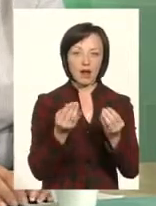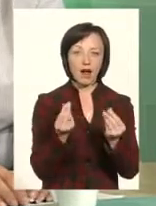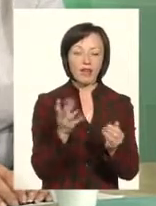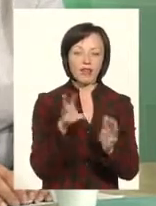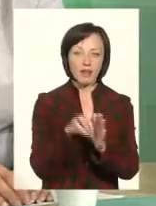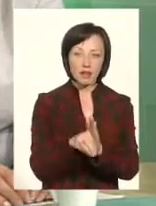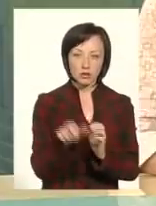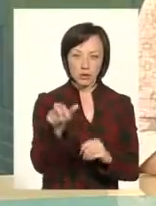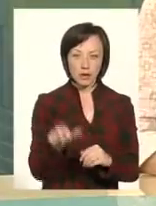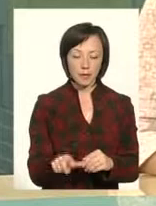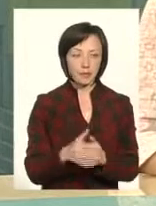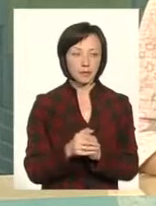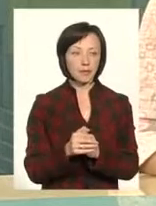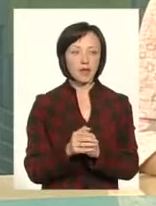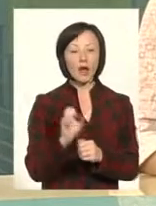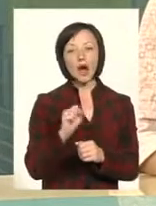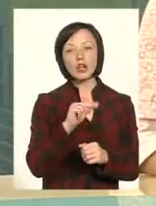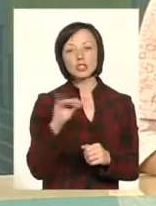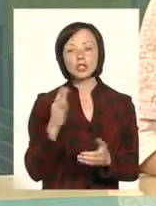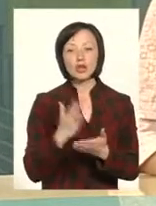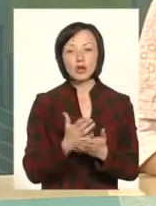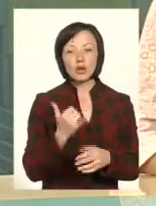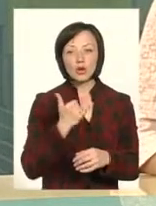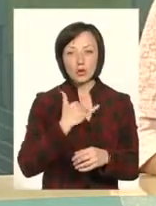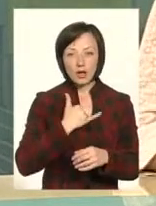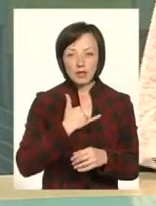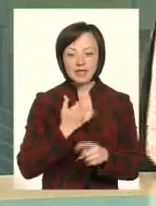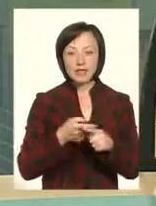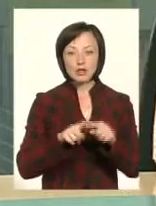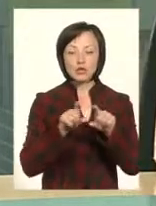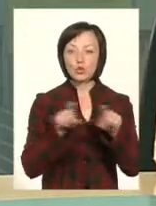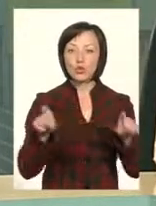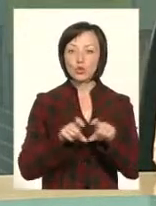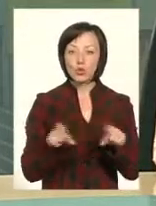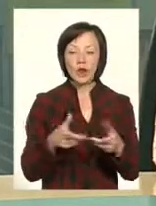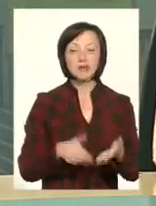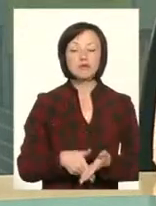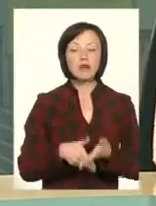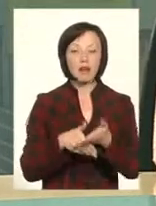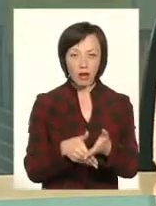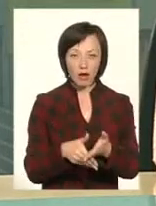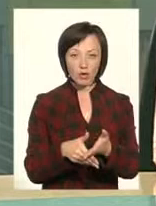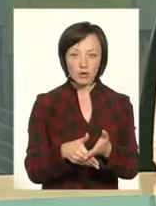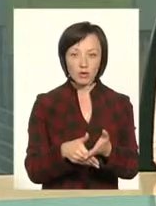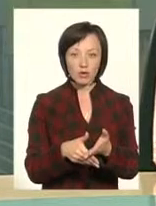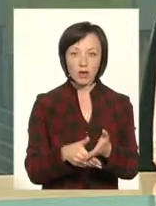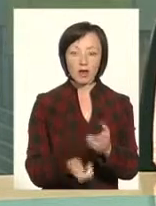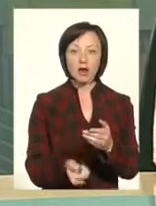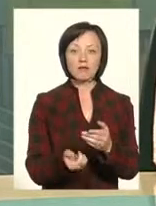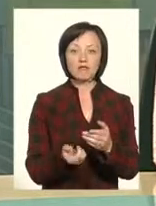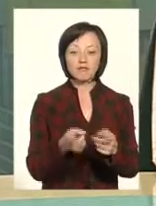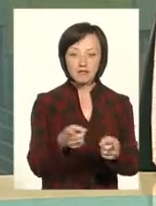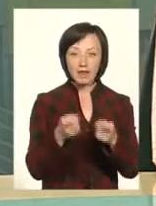інвестора. Пані Ларисо, а чи є в нас оті структури, які сприяють заходу тих інвестицій